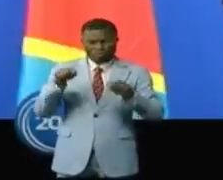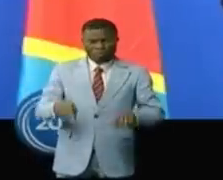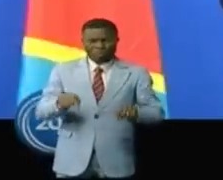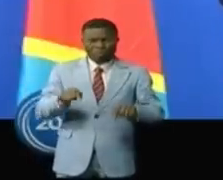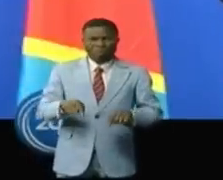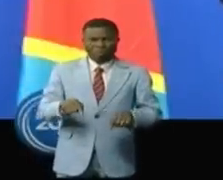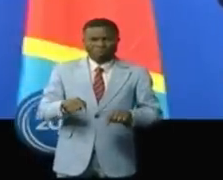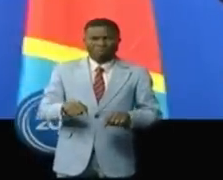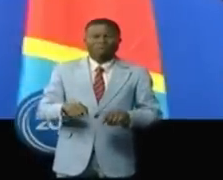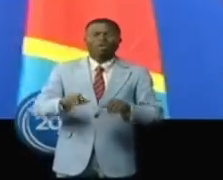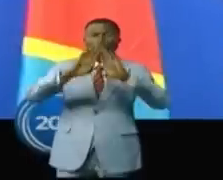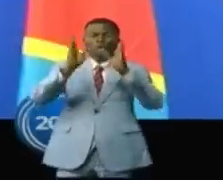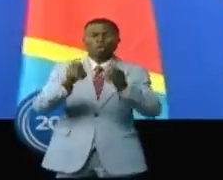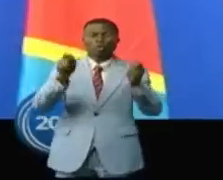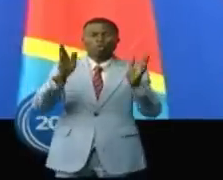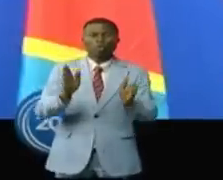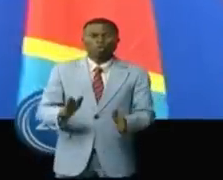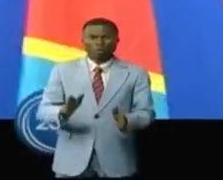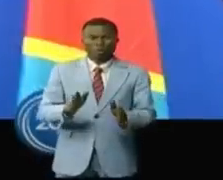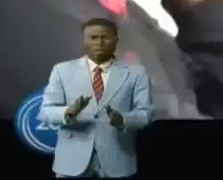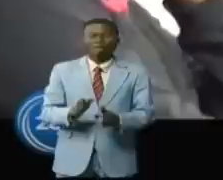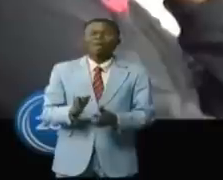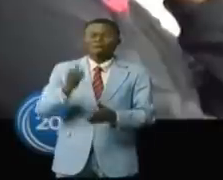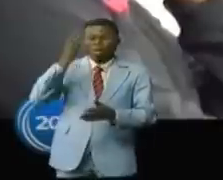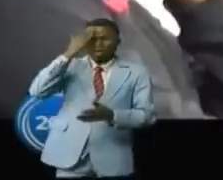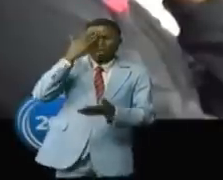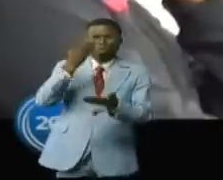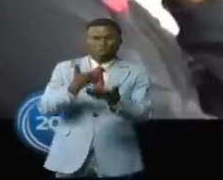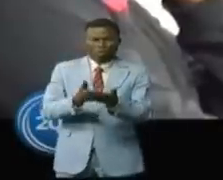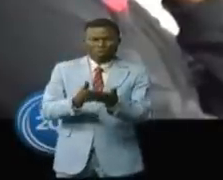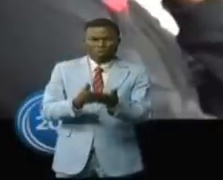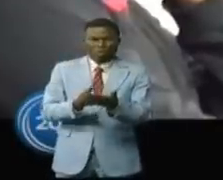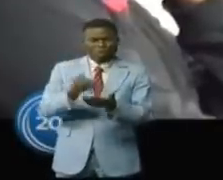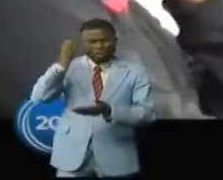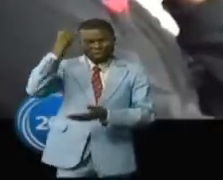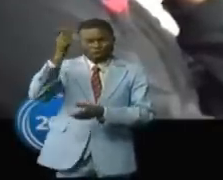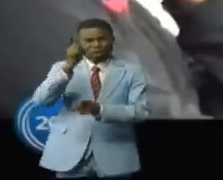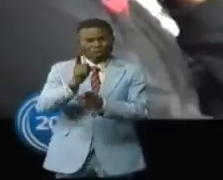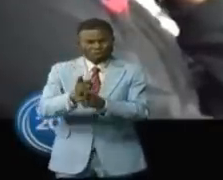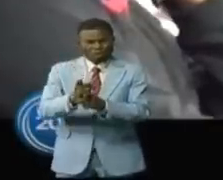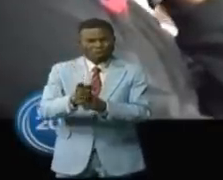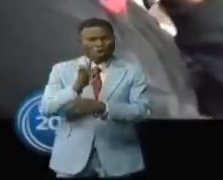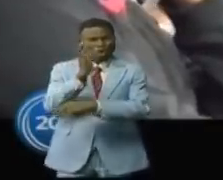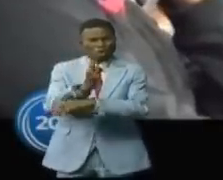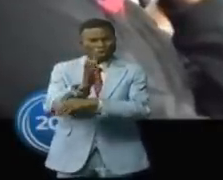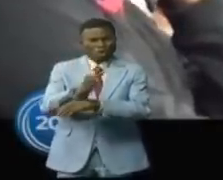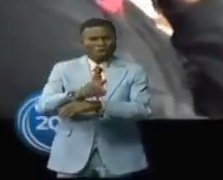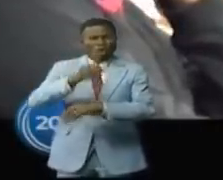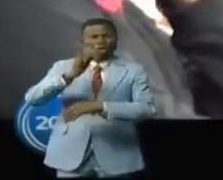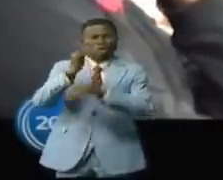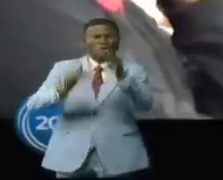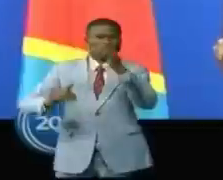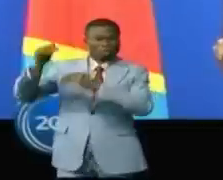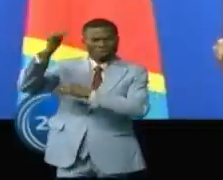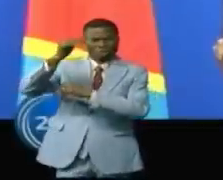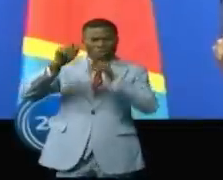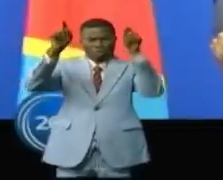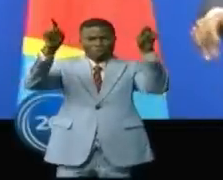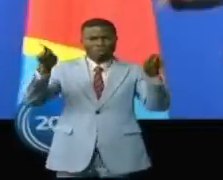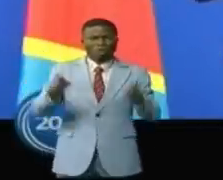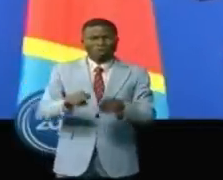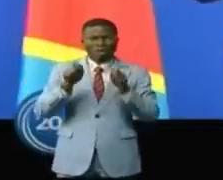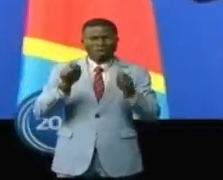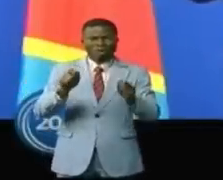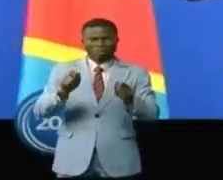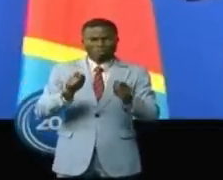même vous, le média, vous devez l'intégrer. Il y a une directive du Conseil supérieur de l'audiovisuel et de la communication